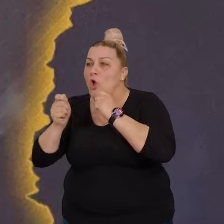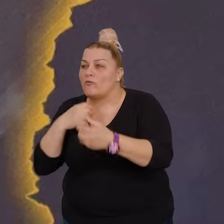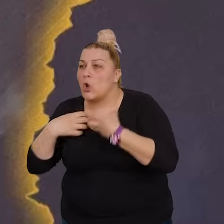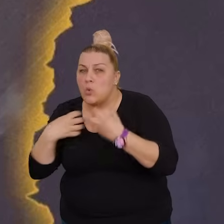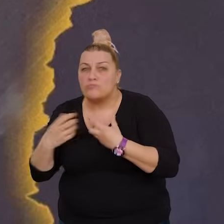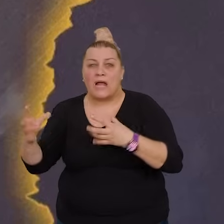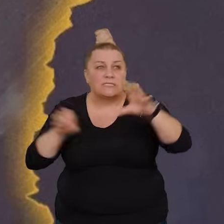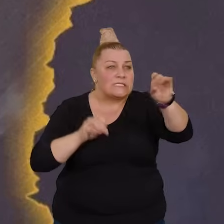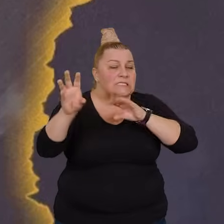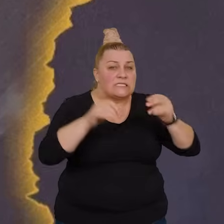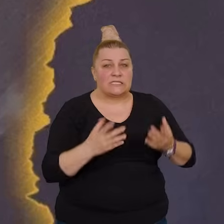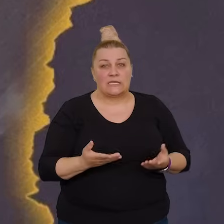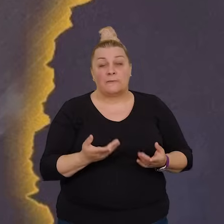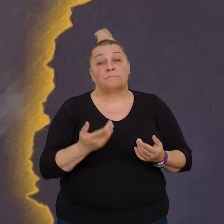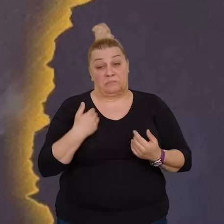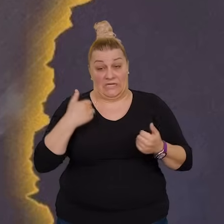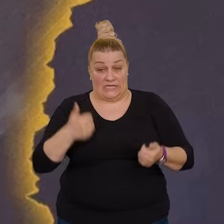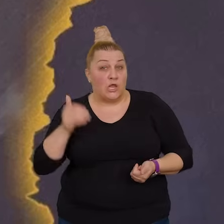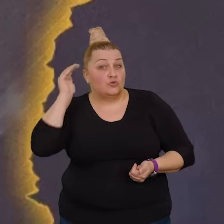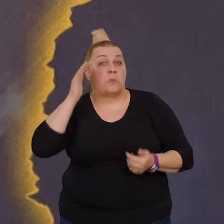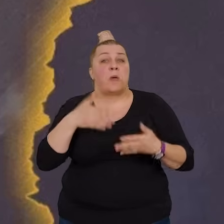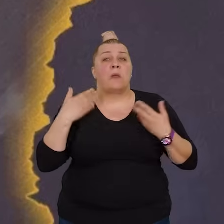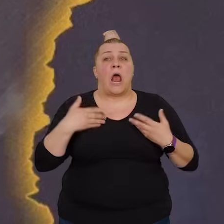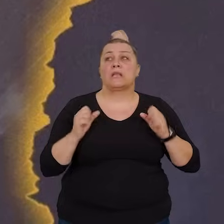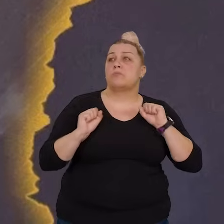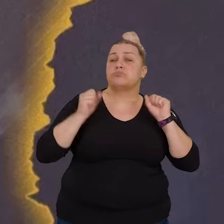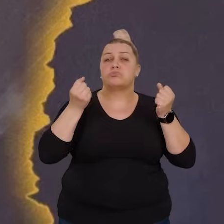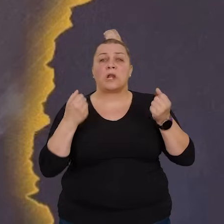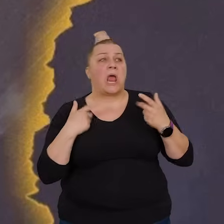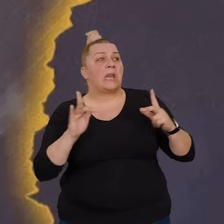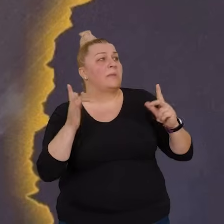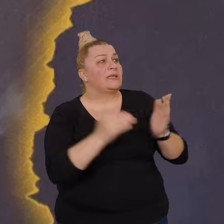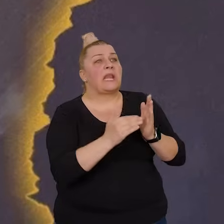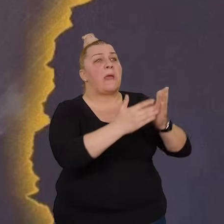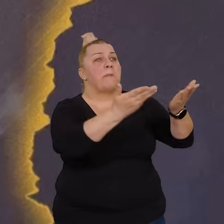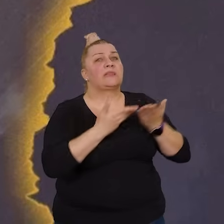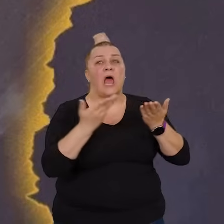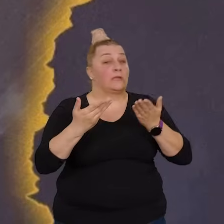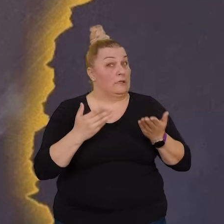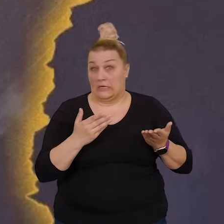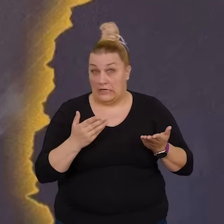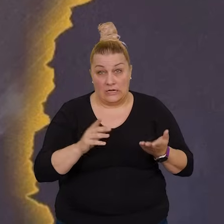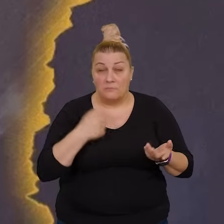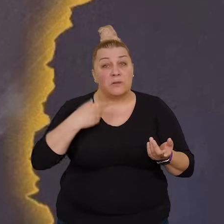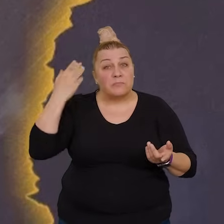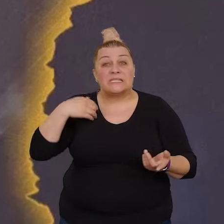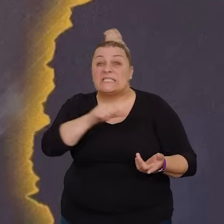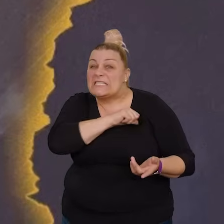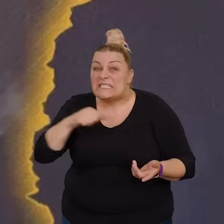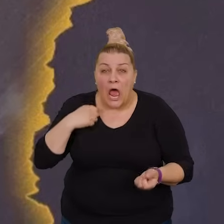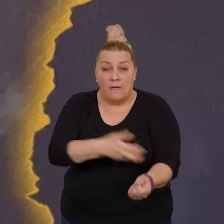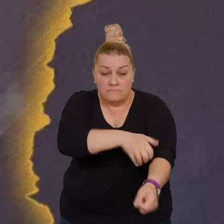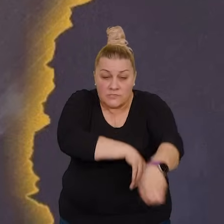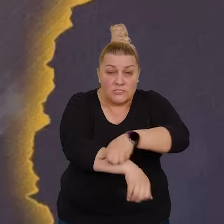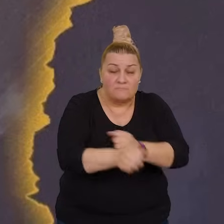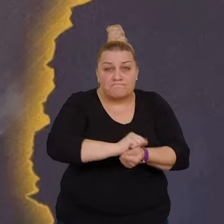Zato ja danas kad čujem da se mladi ljudi bune, da nemaju producenata, da im teatri ne daju ne znam šta, nitko mi ništa nije dao. Morao sam sve sam